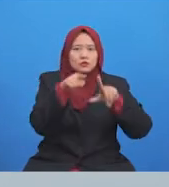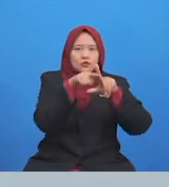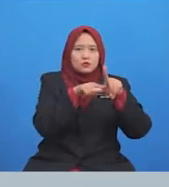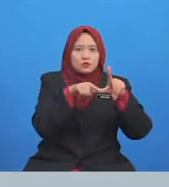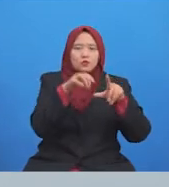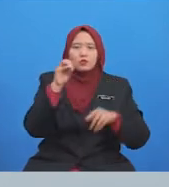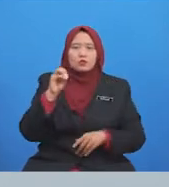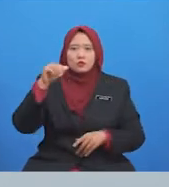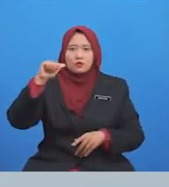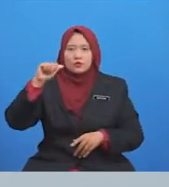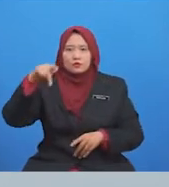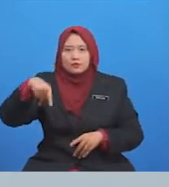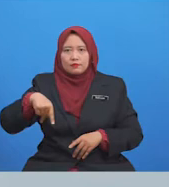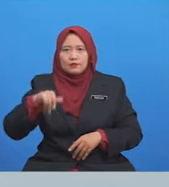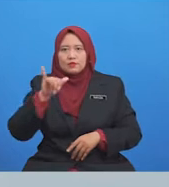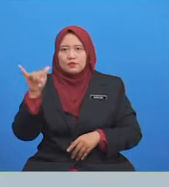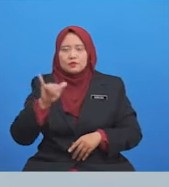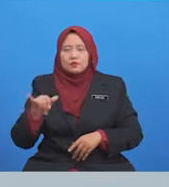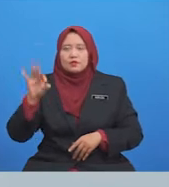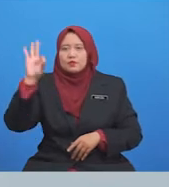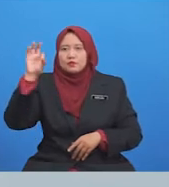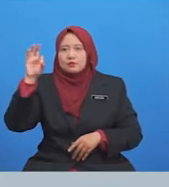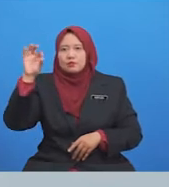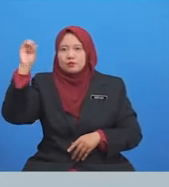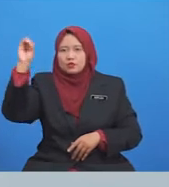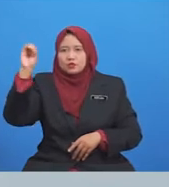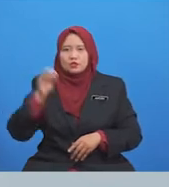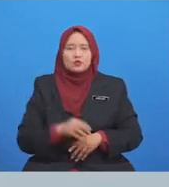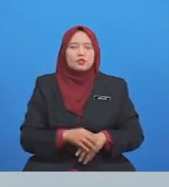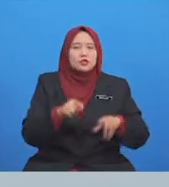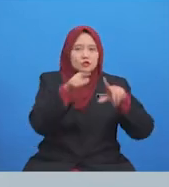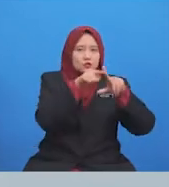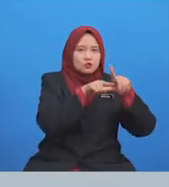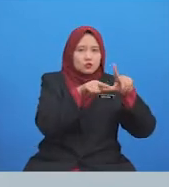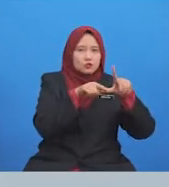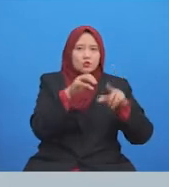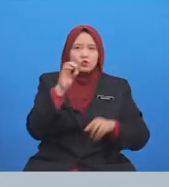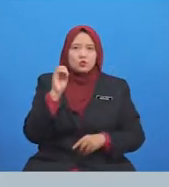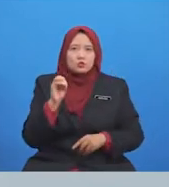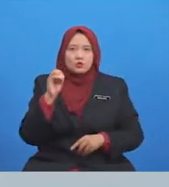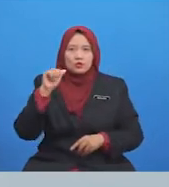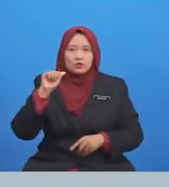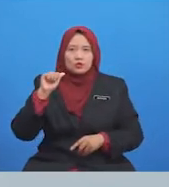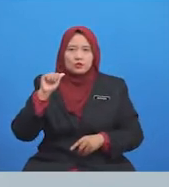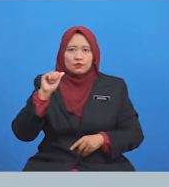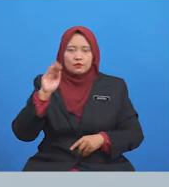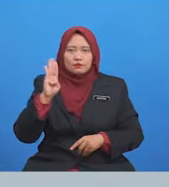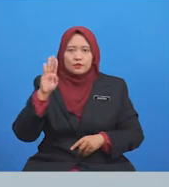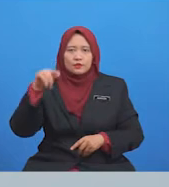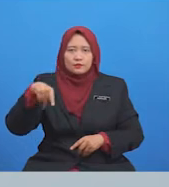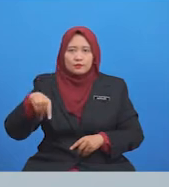OAP bersamaan 90 darjah. Sudut OBP